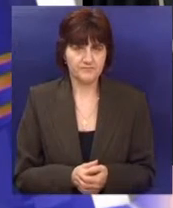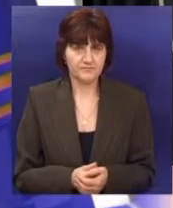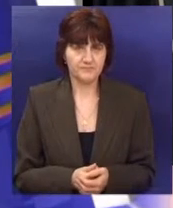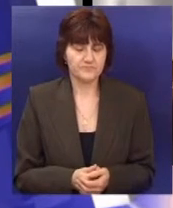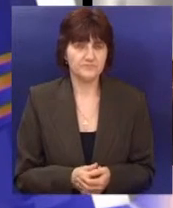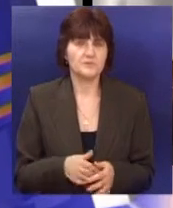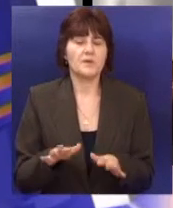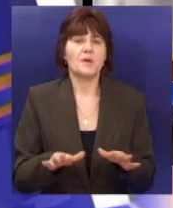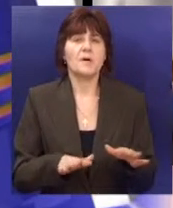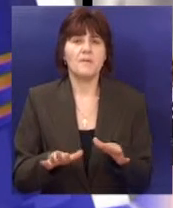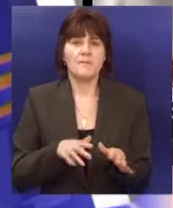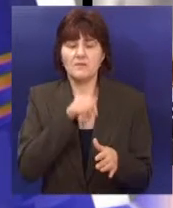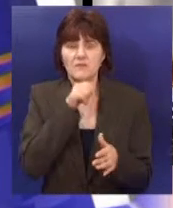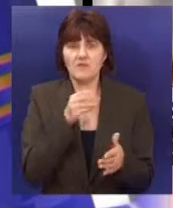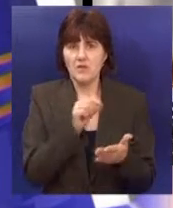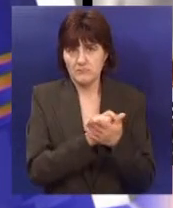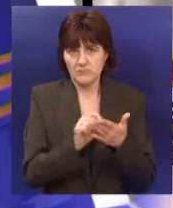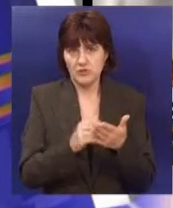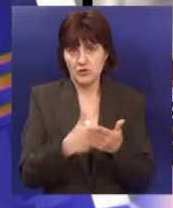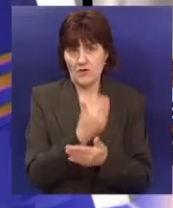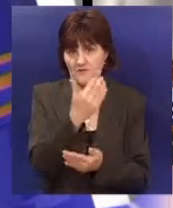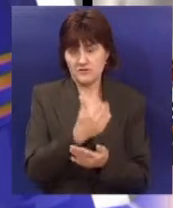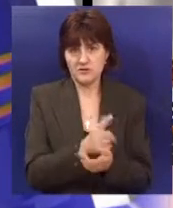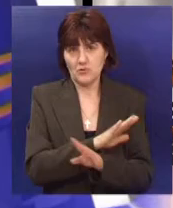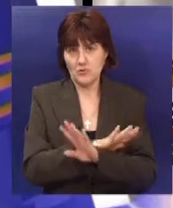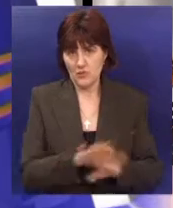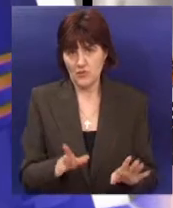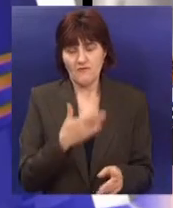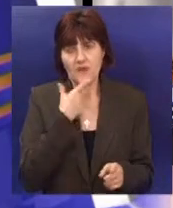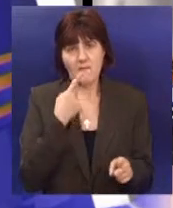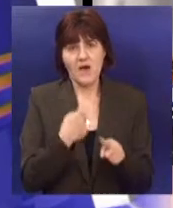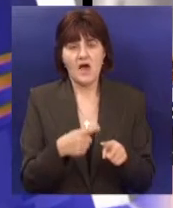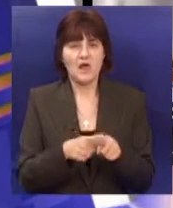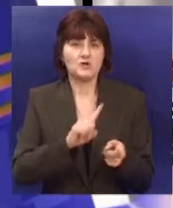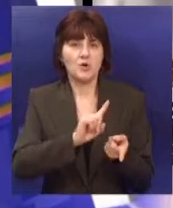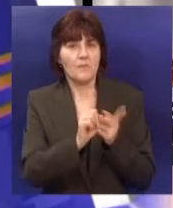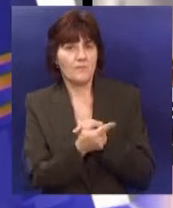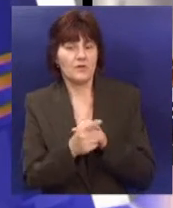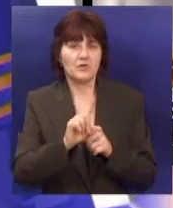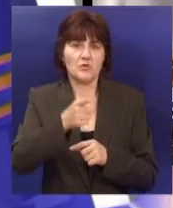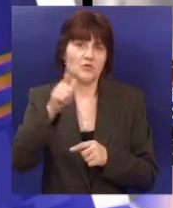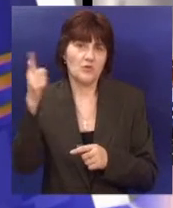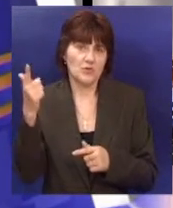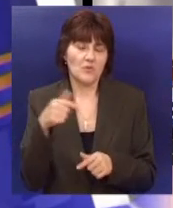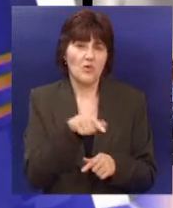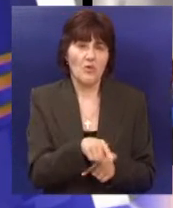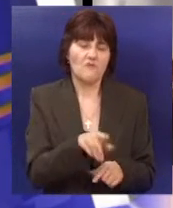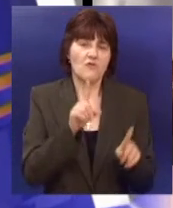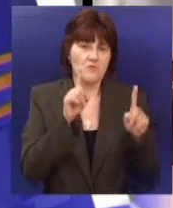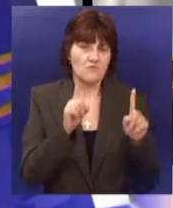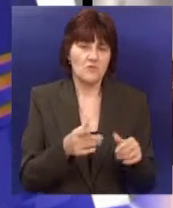Vi znate da je Ministarstvo poljoprivrede donelo set mera pomoći i subvencije u poljoprivredi i nema razloga za bilo kakvo